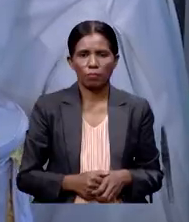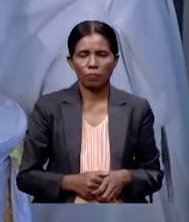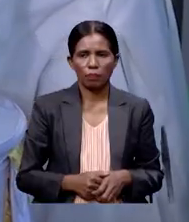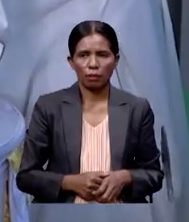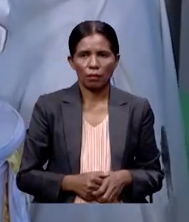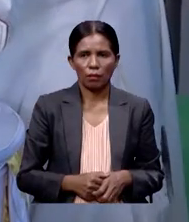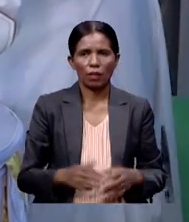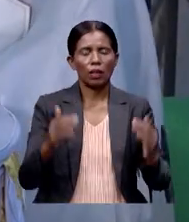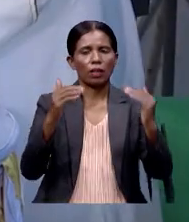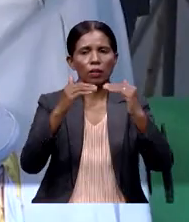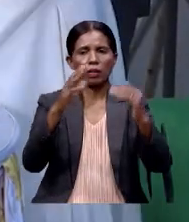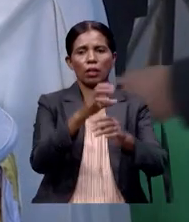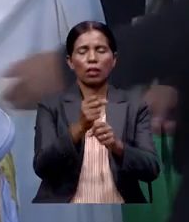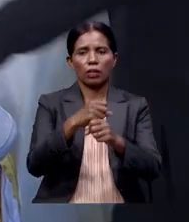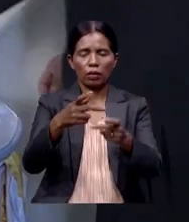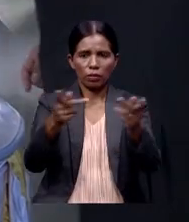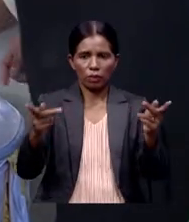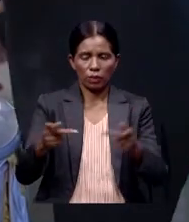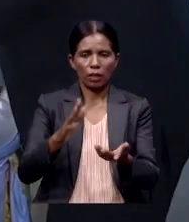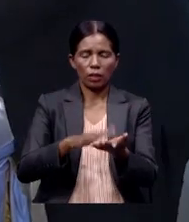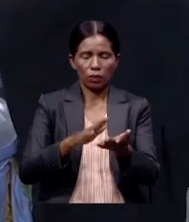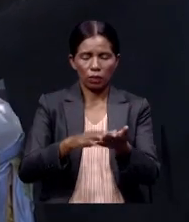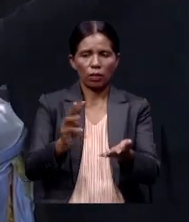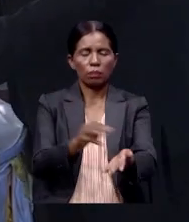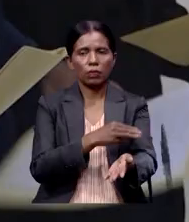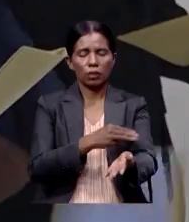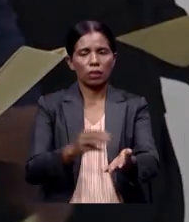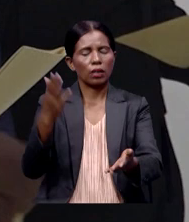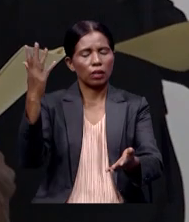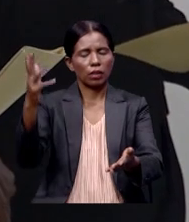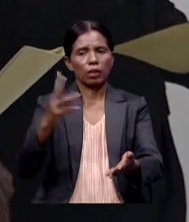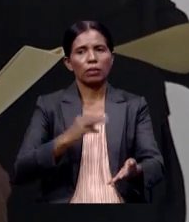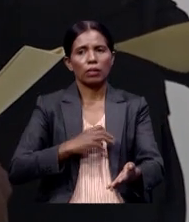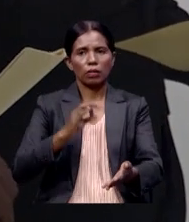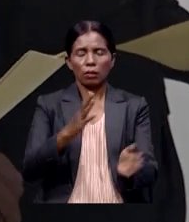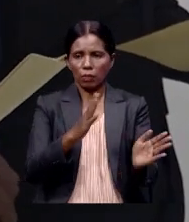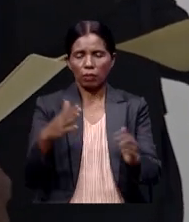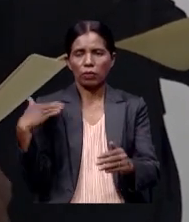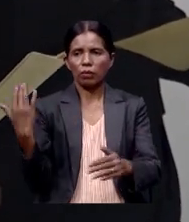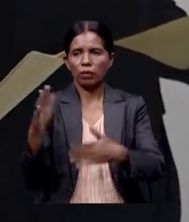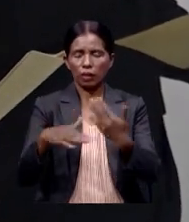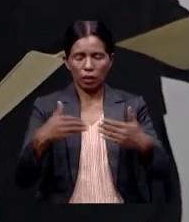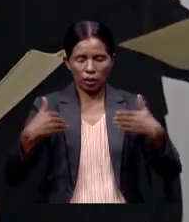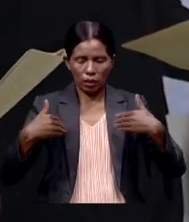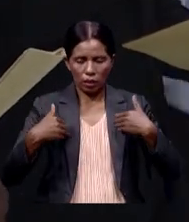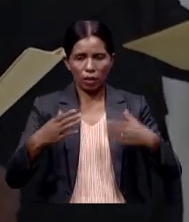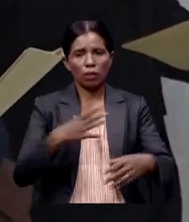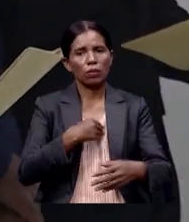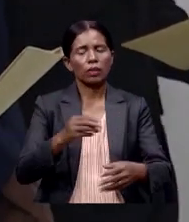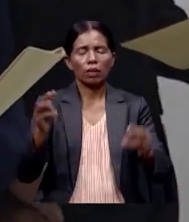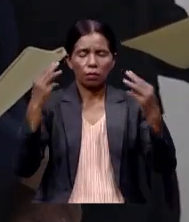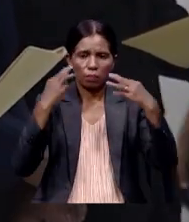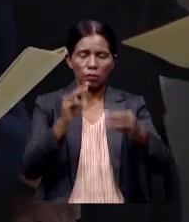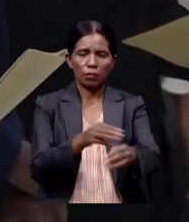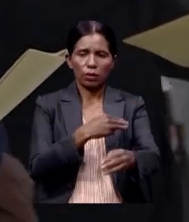Conferência Episcopal Timorense haria uma fatin ba escola música nian ia fatumeta, onde prepara jovens sira nebe ia talento ba música, atu